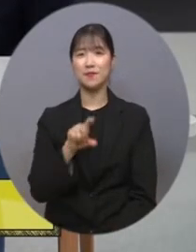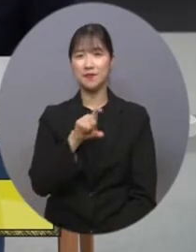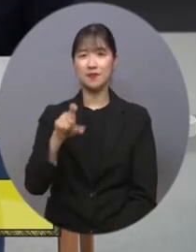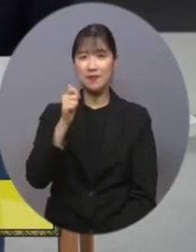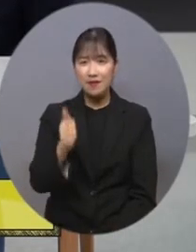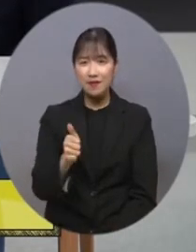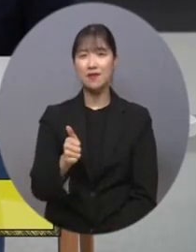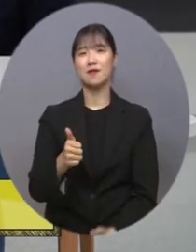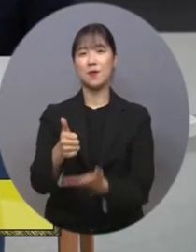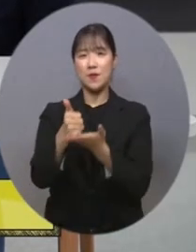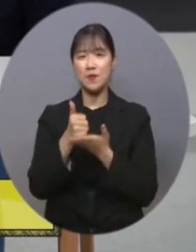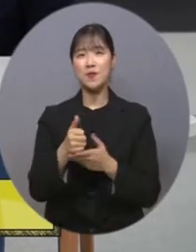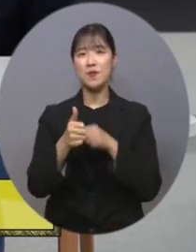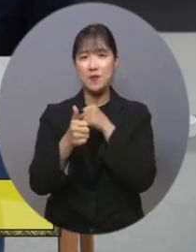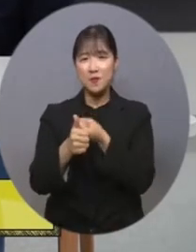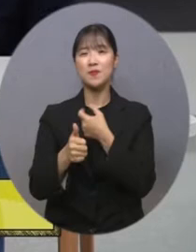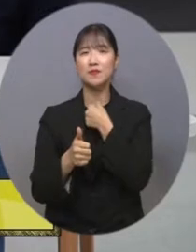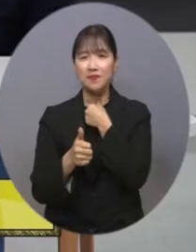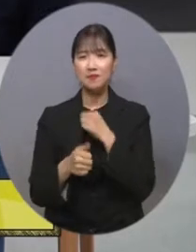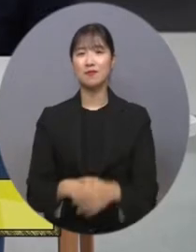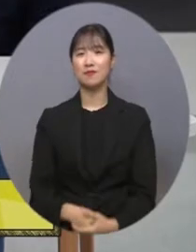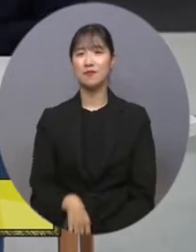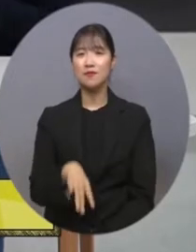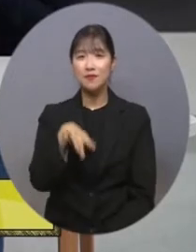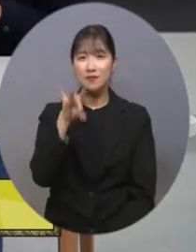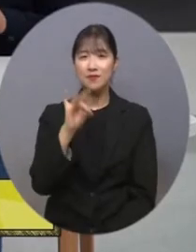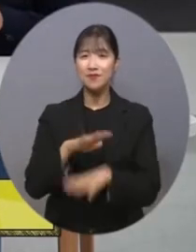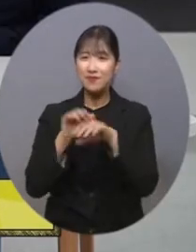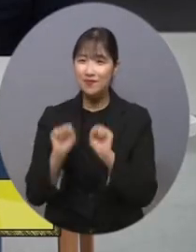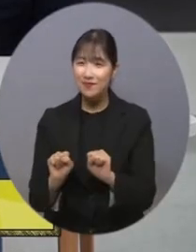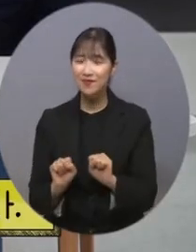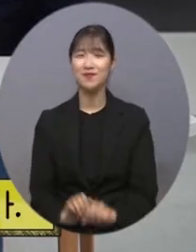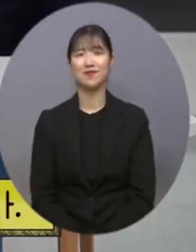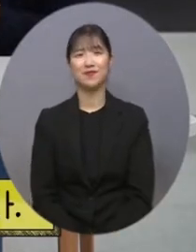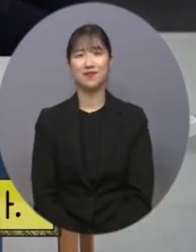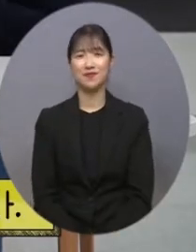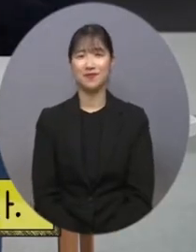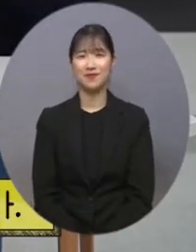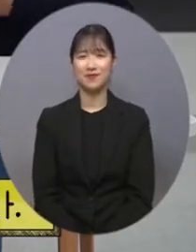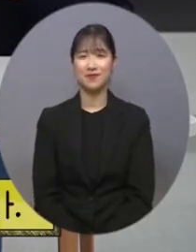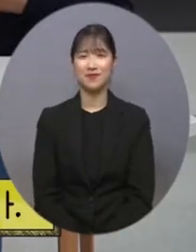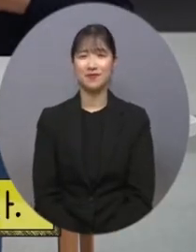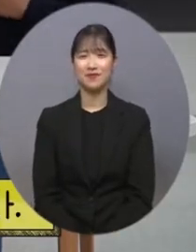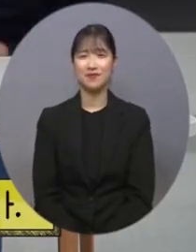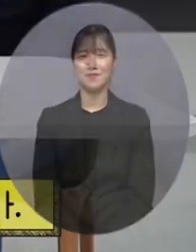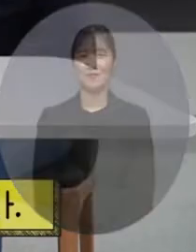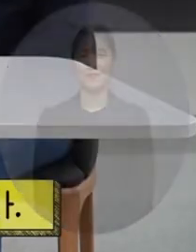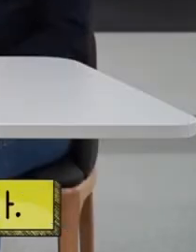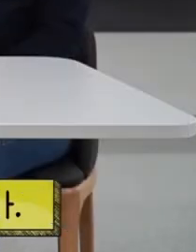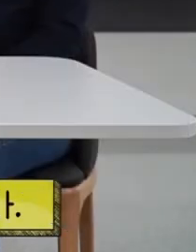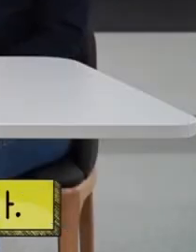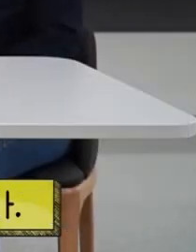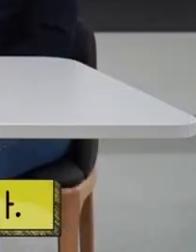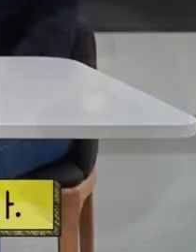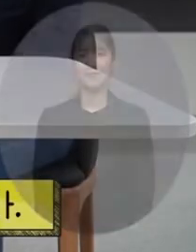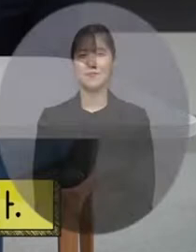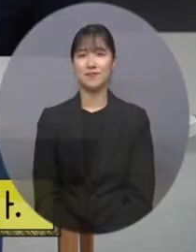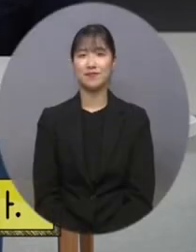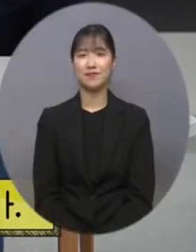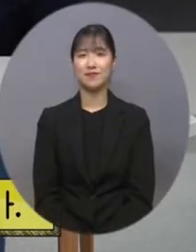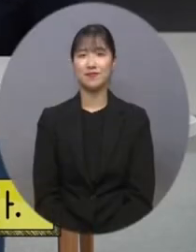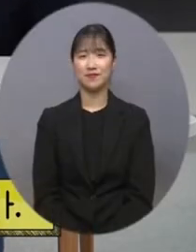인터뷰를 진행하고자 하는데요. 먼저 안녕하세요. 안녕하세요. 만나서